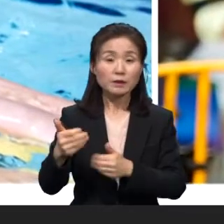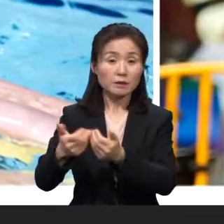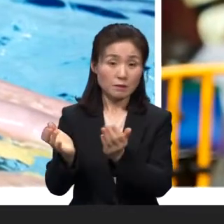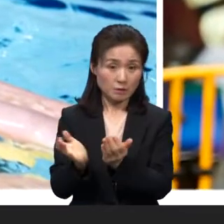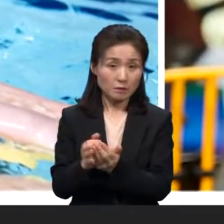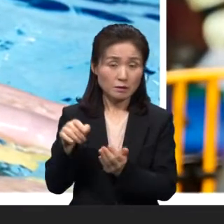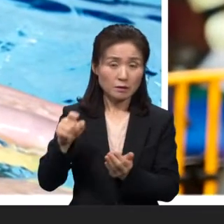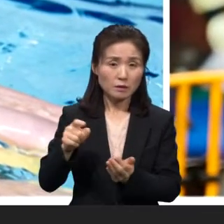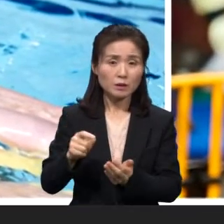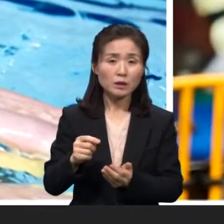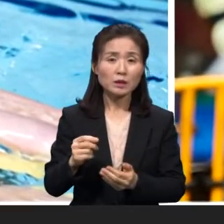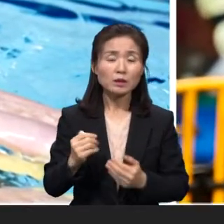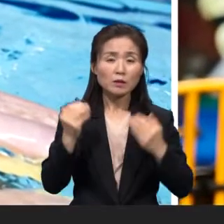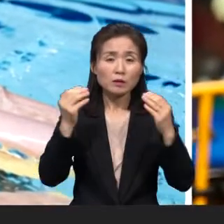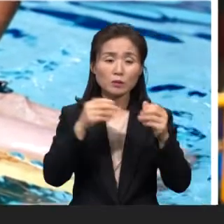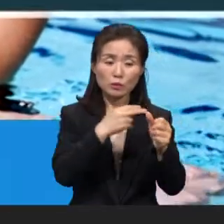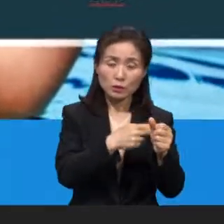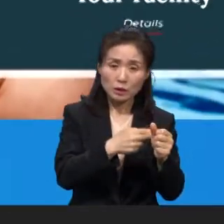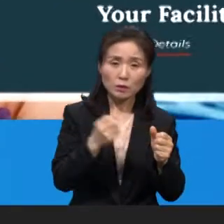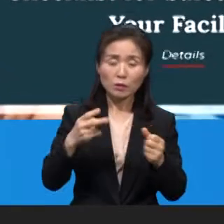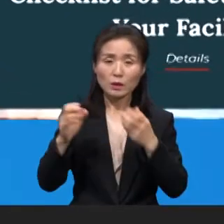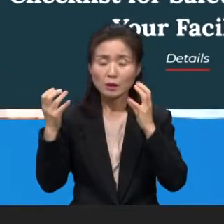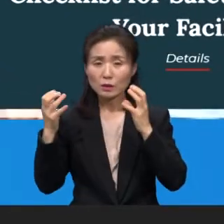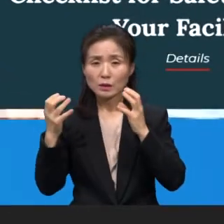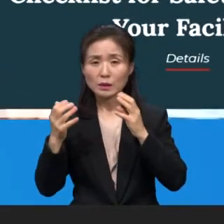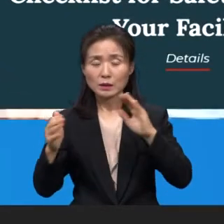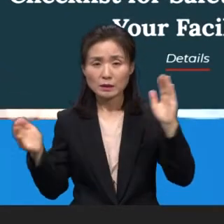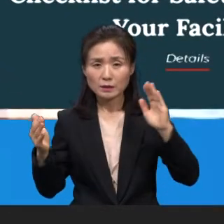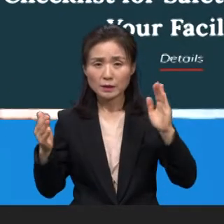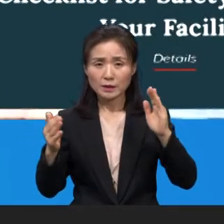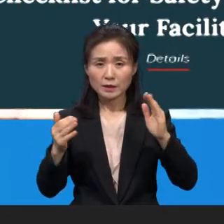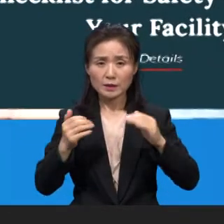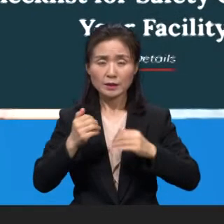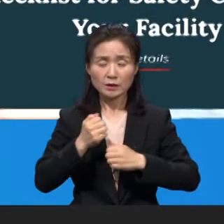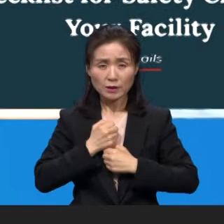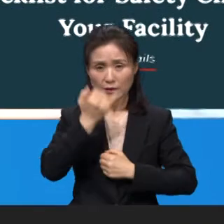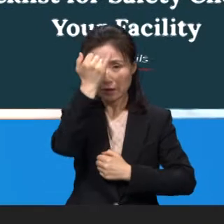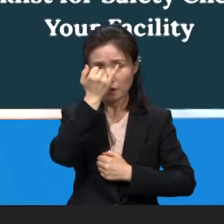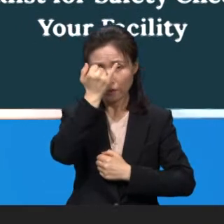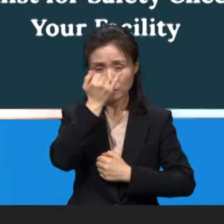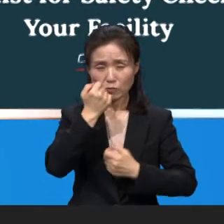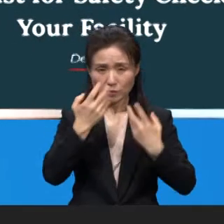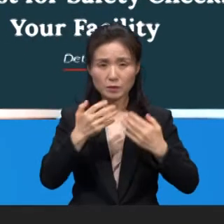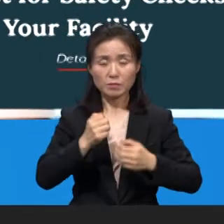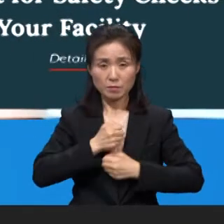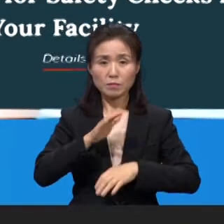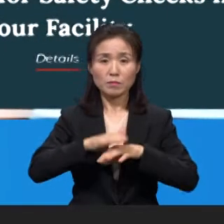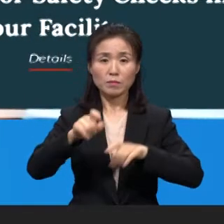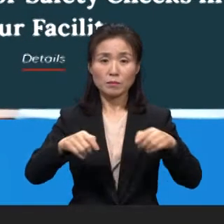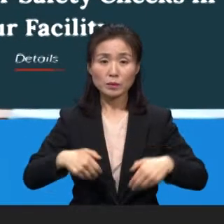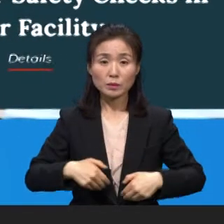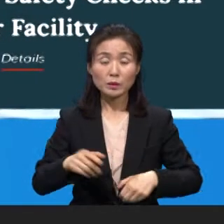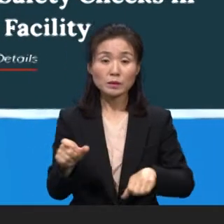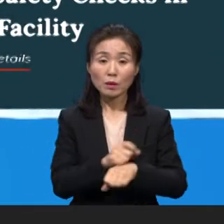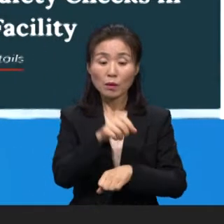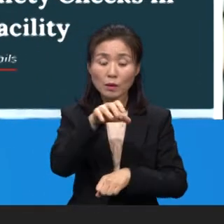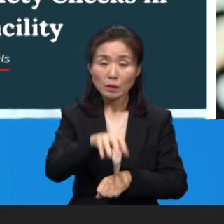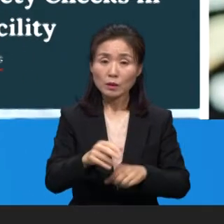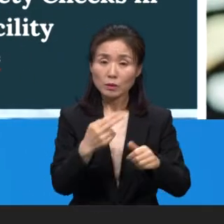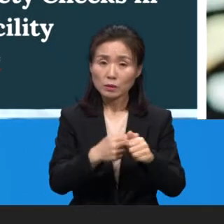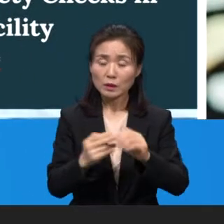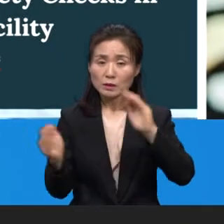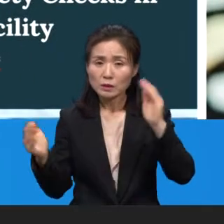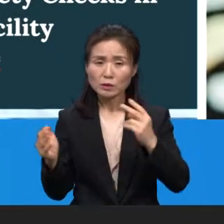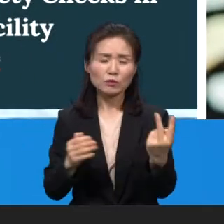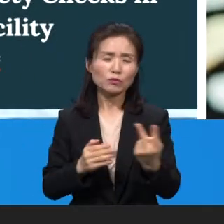교사와 아동이 는 학생 사이 지켜야 할 선을 분명히 정해야 한다고 강조했습니다 이 특정 장소에서 교사와 학생이